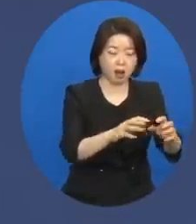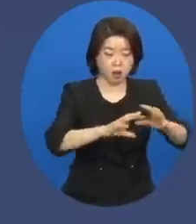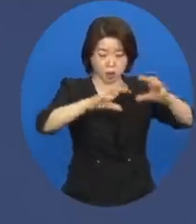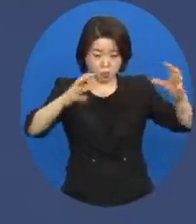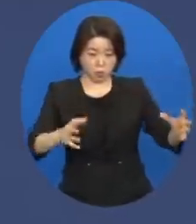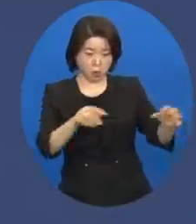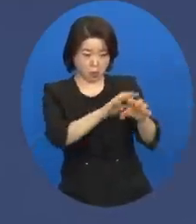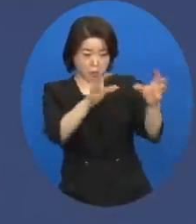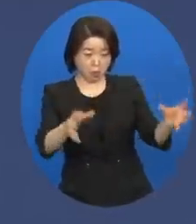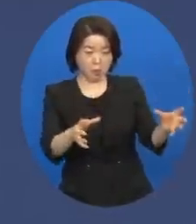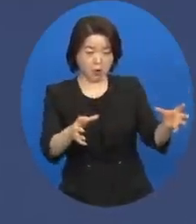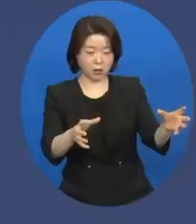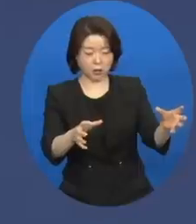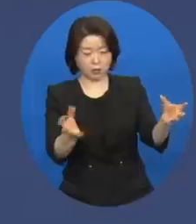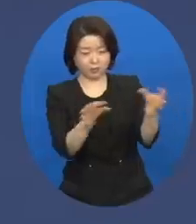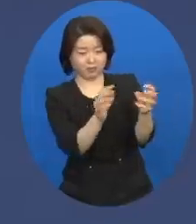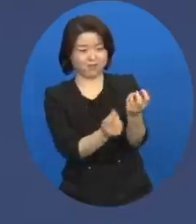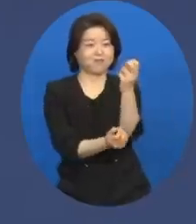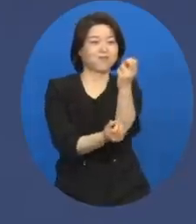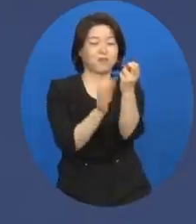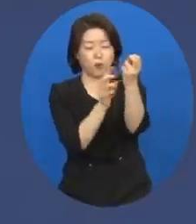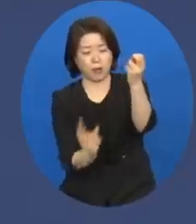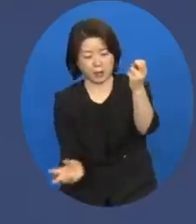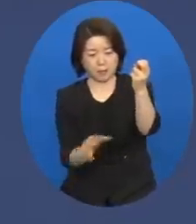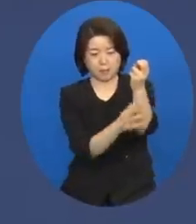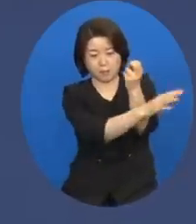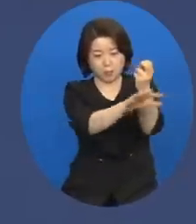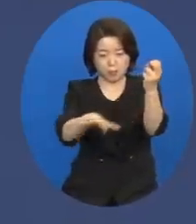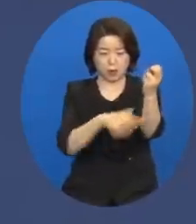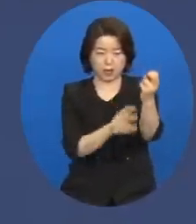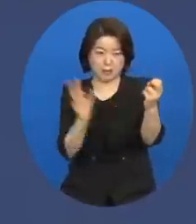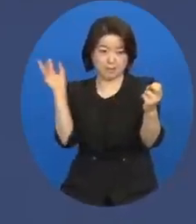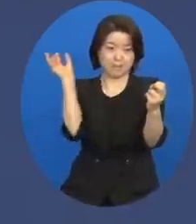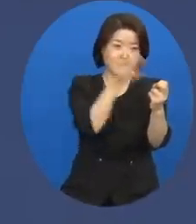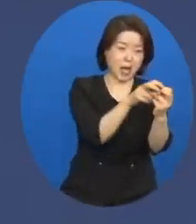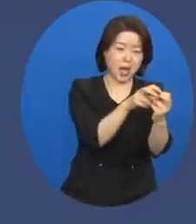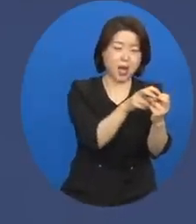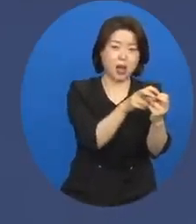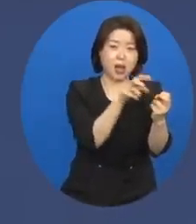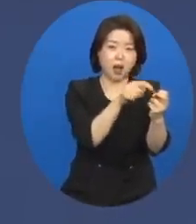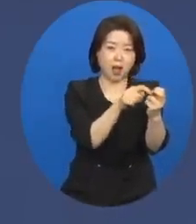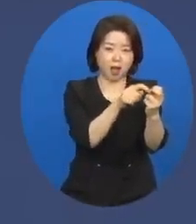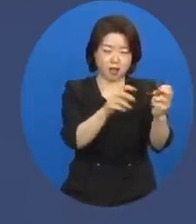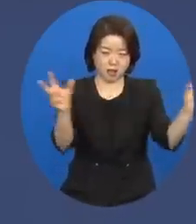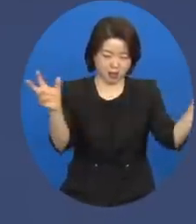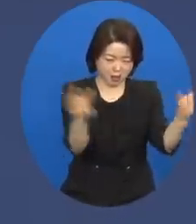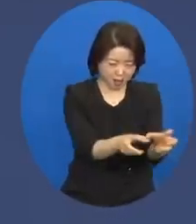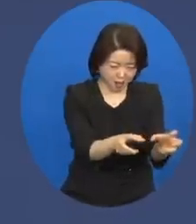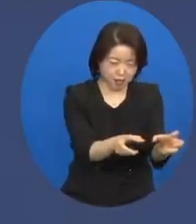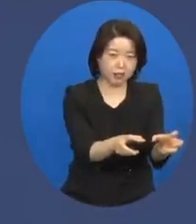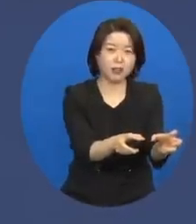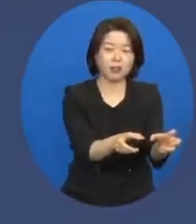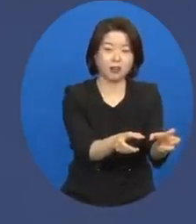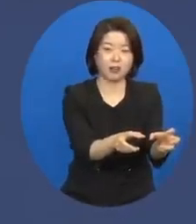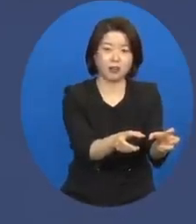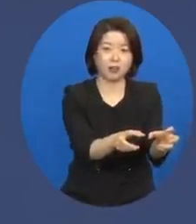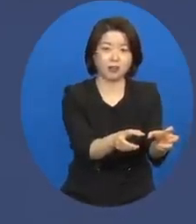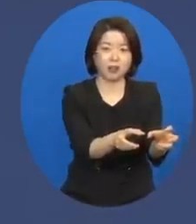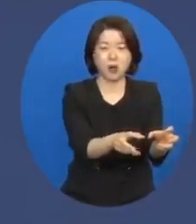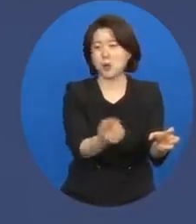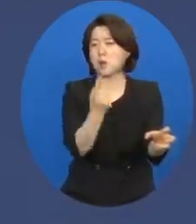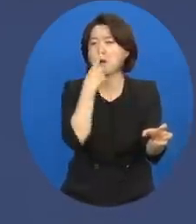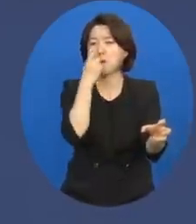요만큼 나와 있다면 나머지는 얼음에 박혀 있겠죠. 그걸 팍 찍고 날카로운 발톱으로 콱 찍고 드디어